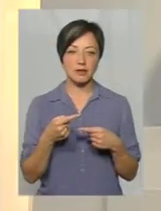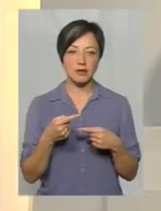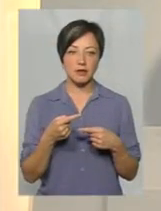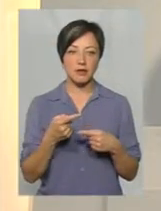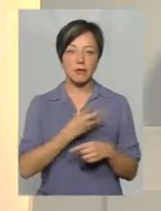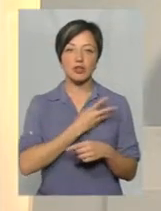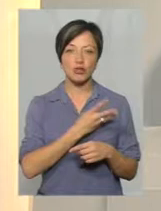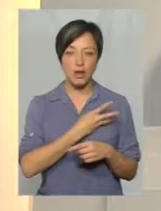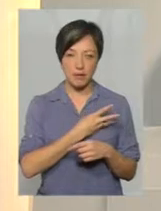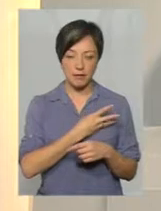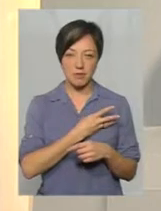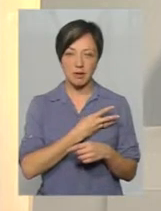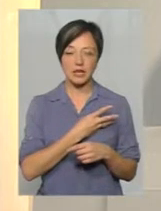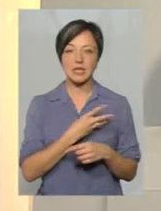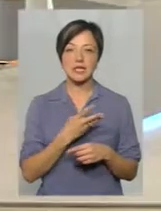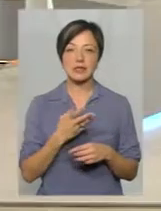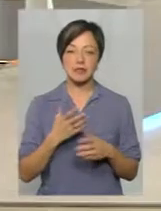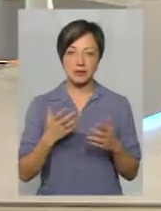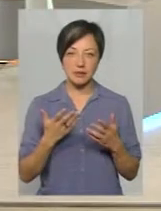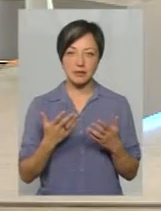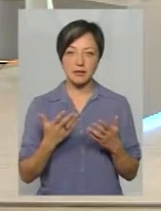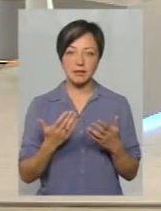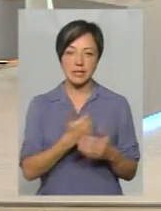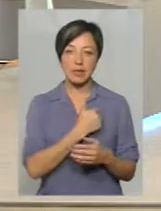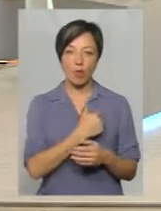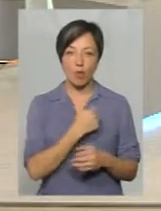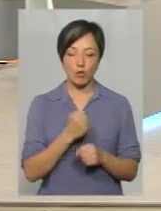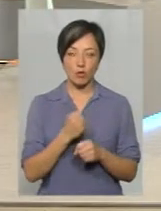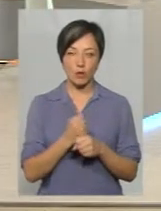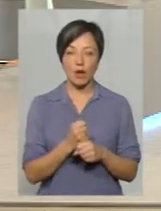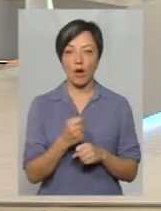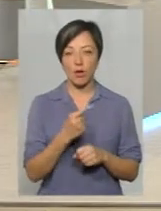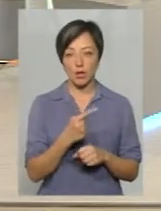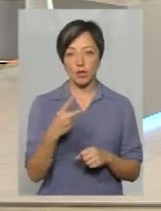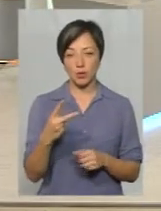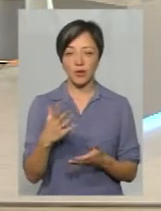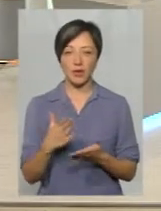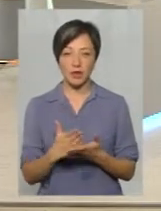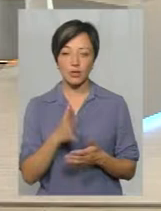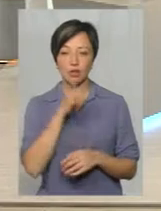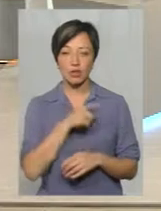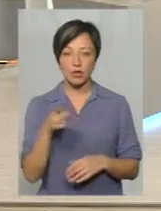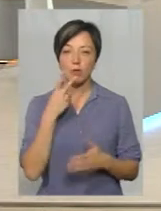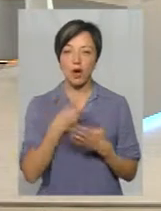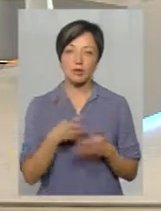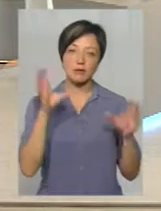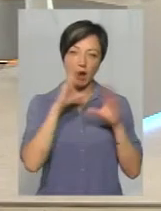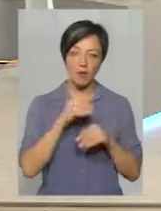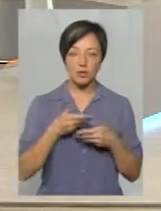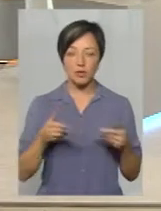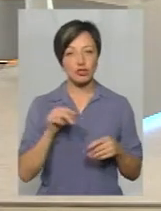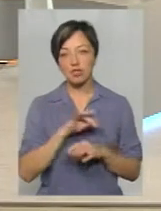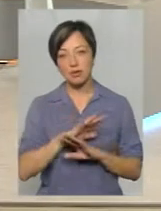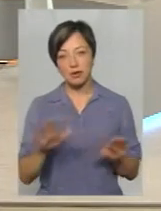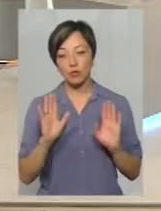покривається бажанням, стимулом. Ну, одне і друге є. Ну, час покаже, справимось, не справимось,